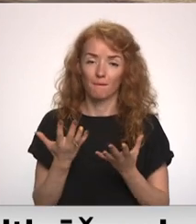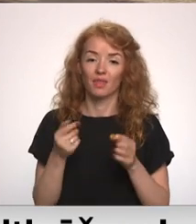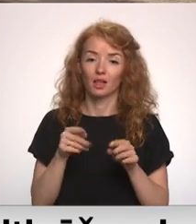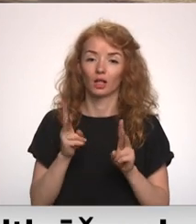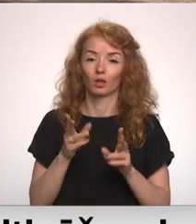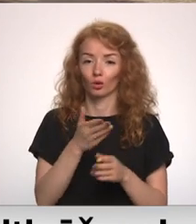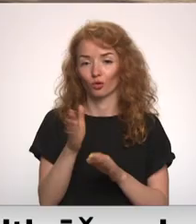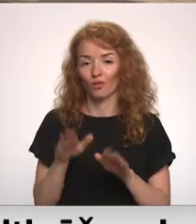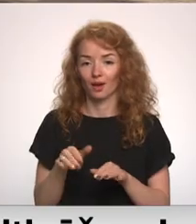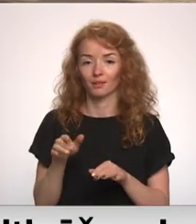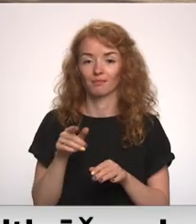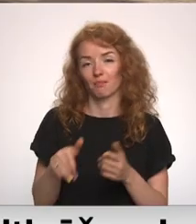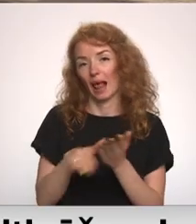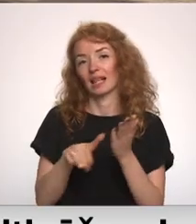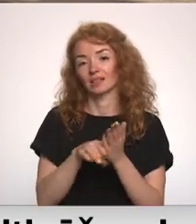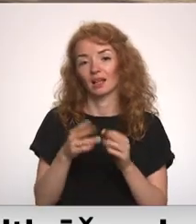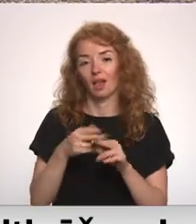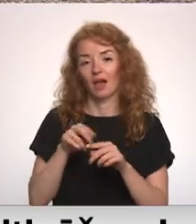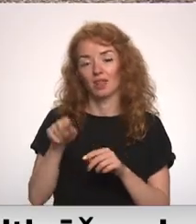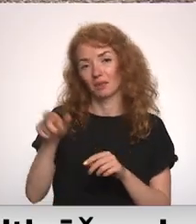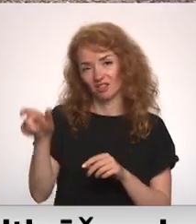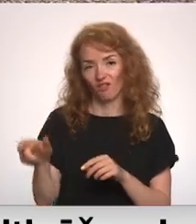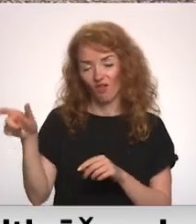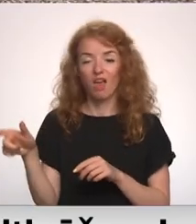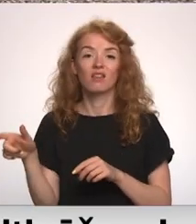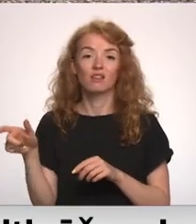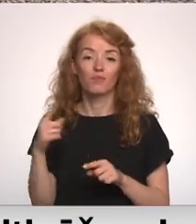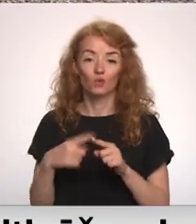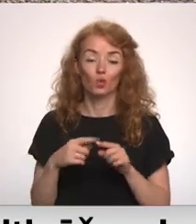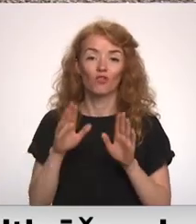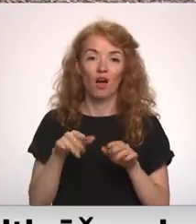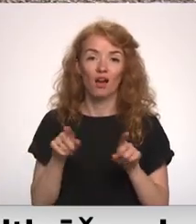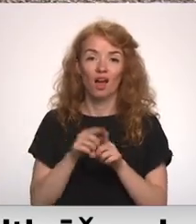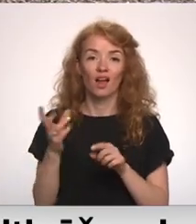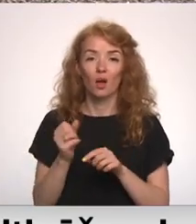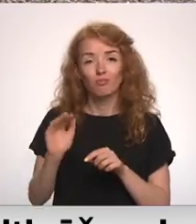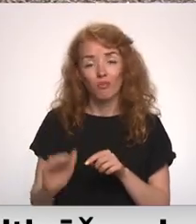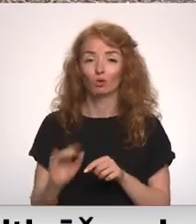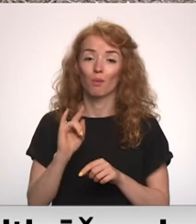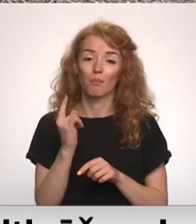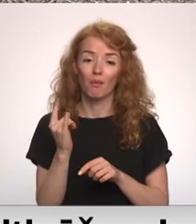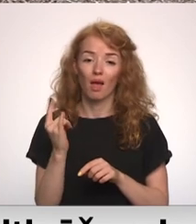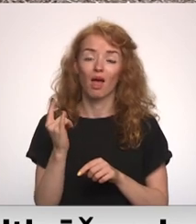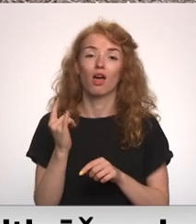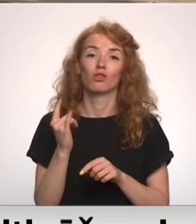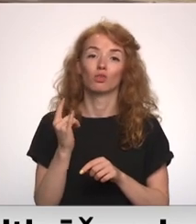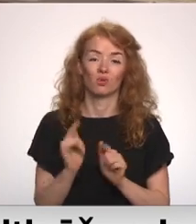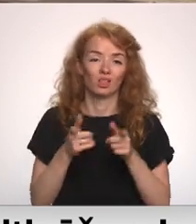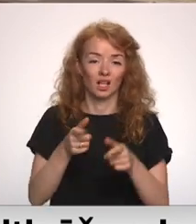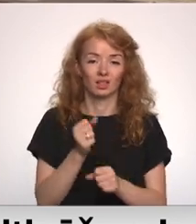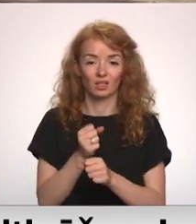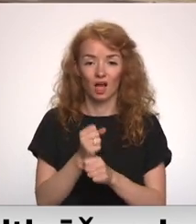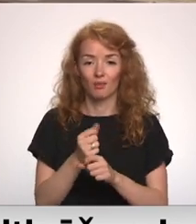vari palīdzēt kādam cilvēkam, jā. Jo no kotras jau var arī ar tū mozu bierniņi izakortoties darba.